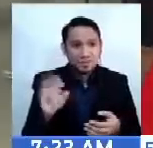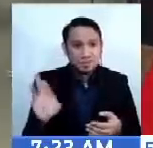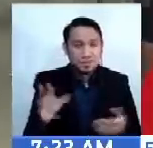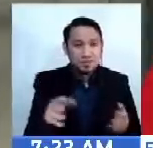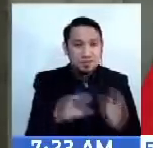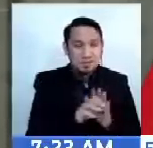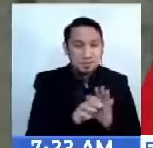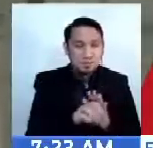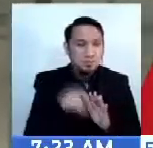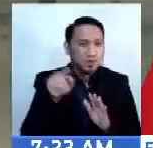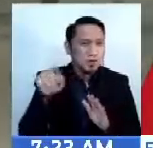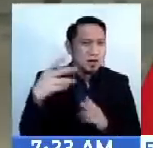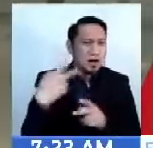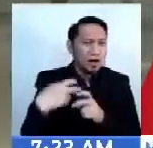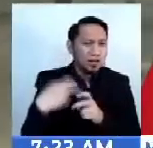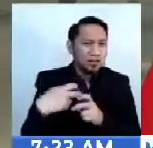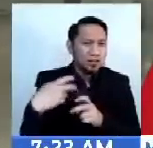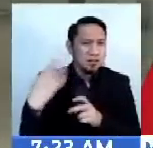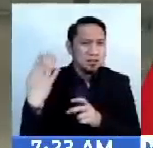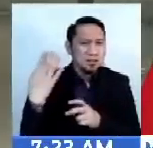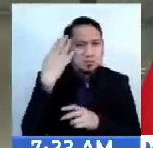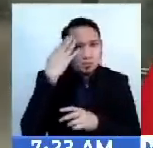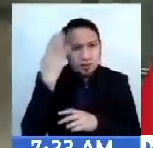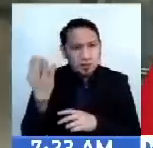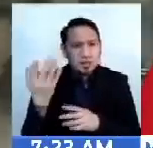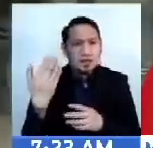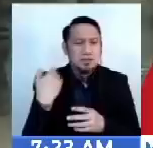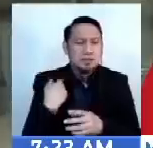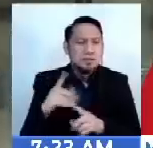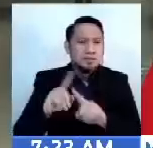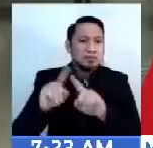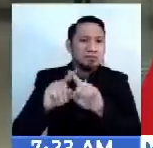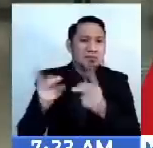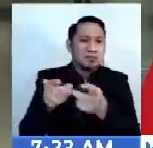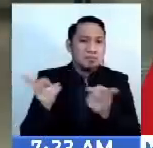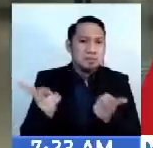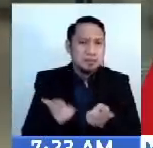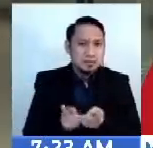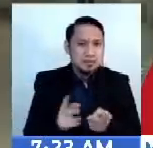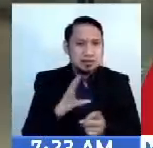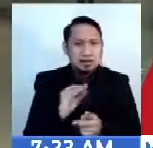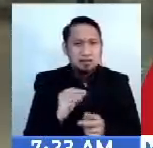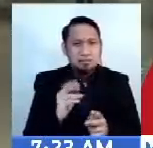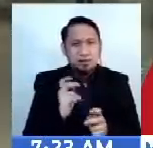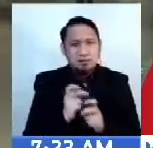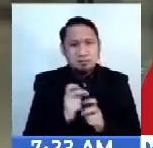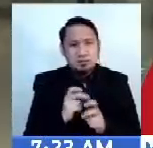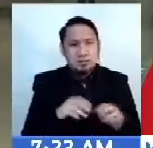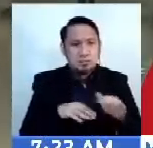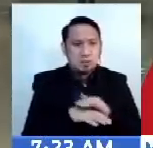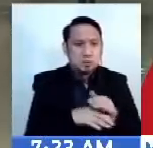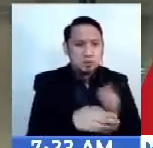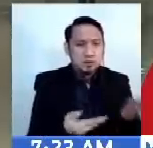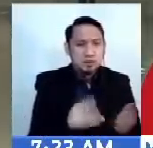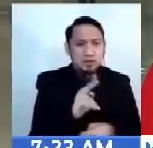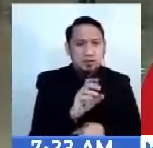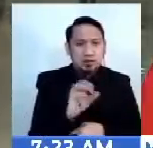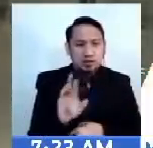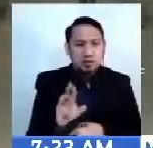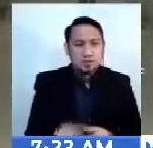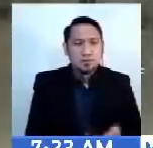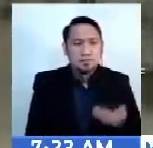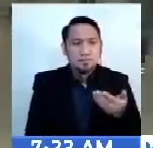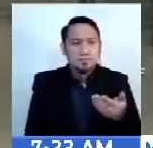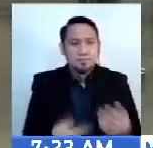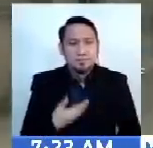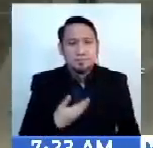pa at hassle ang biyahe papasok ng Maynila. Live mula rito sa Paranaque, ako si Nico Wahe.